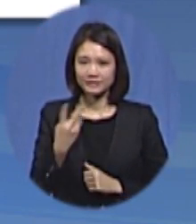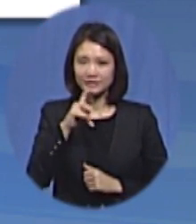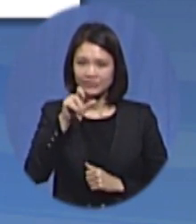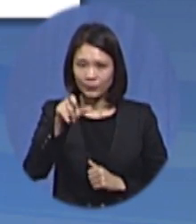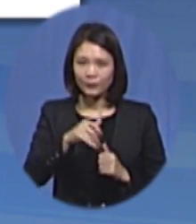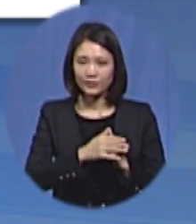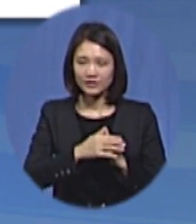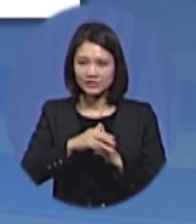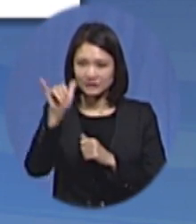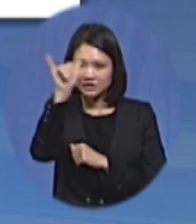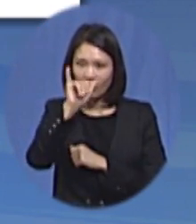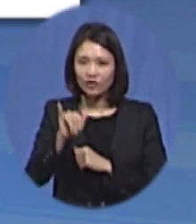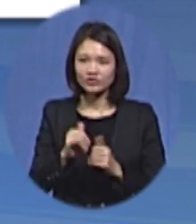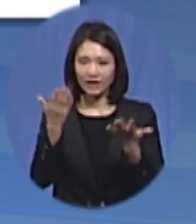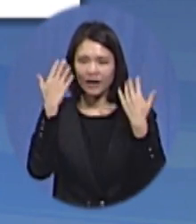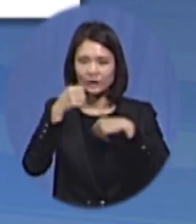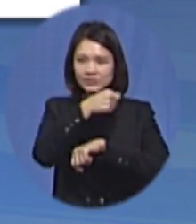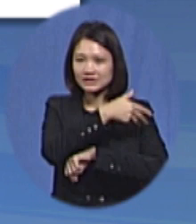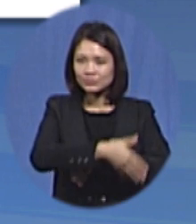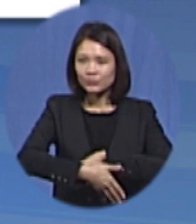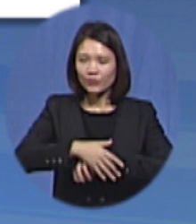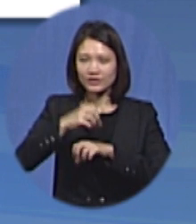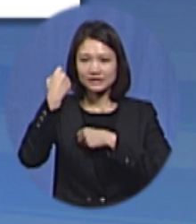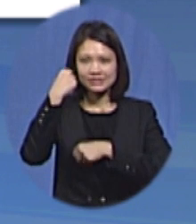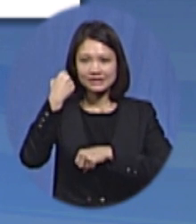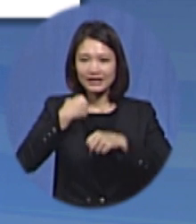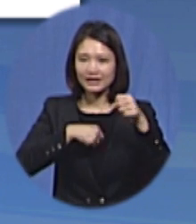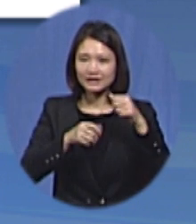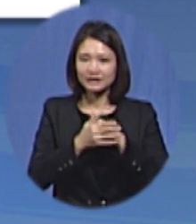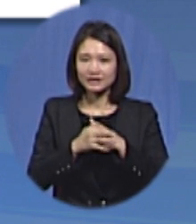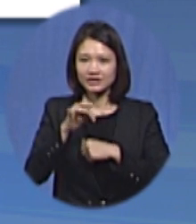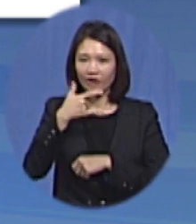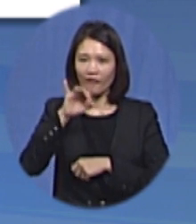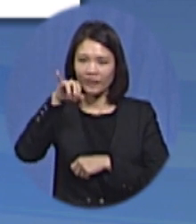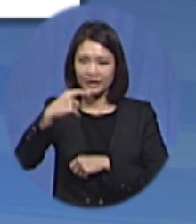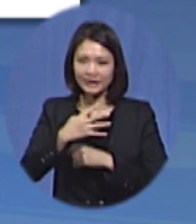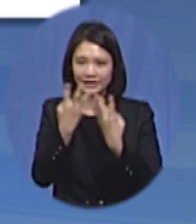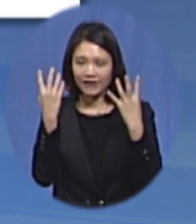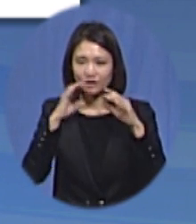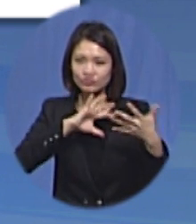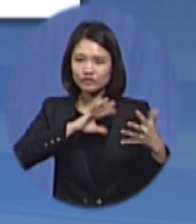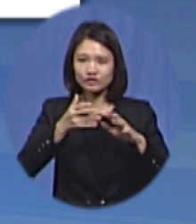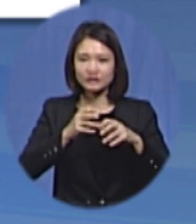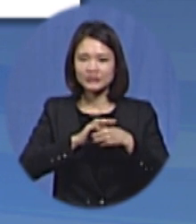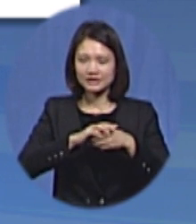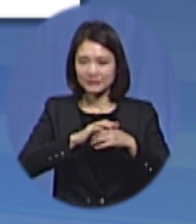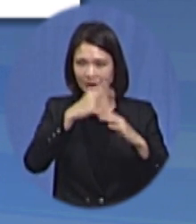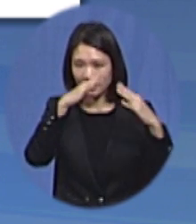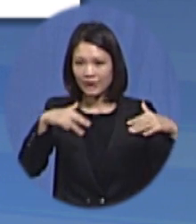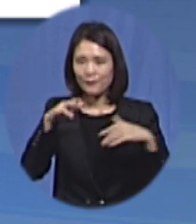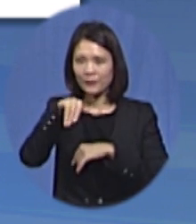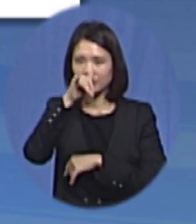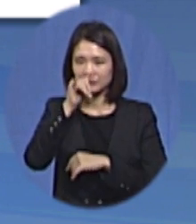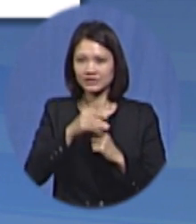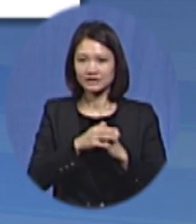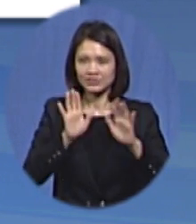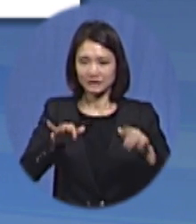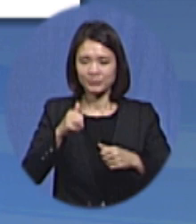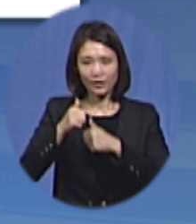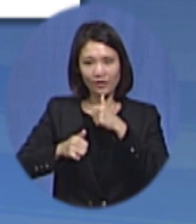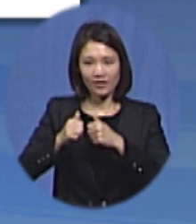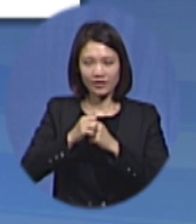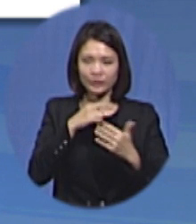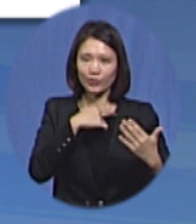2015 전국 학교 스포츠클럽 창작댄스 대회가 경희대학교 국제캠퍼스에서 개최됐습니다. 이번 대회는